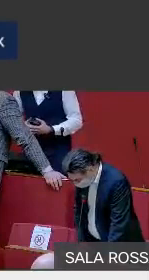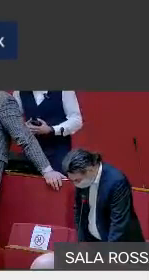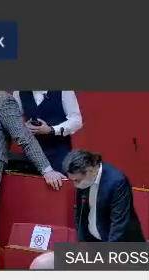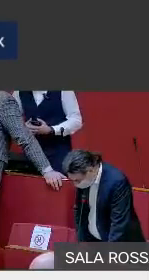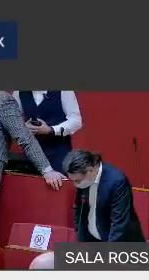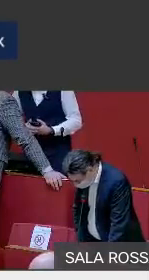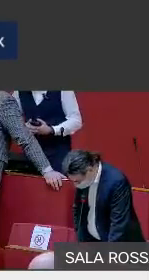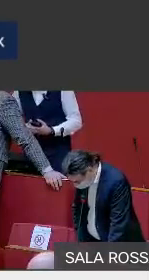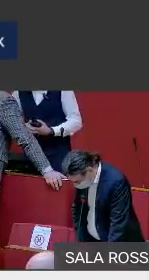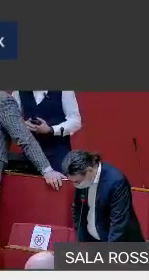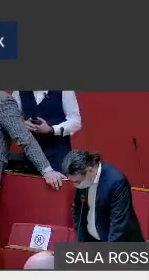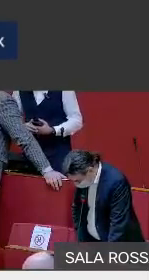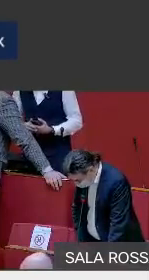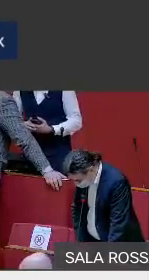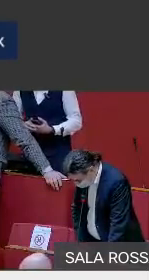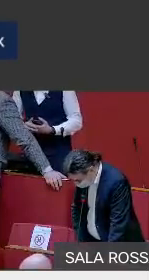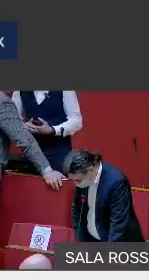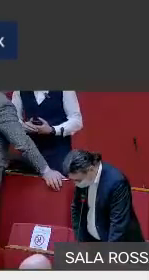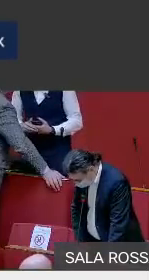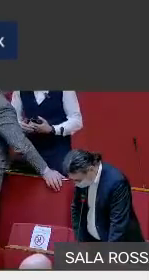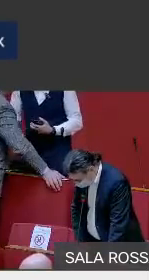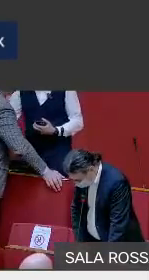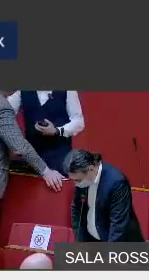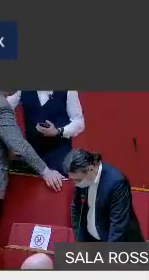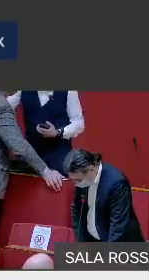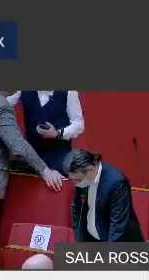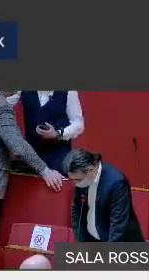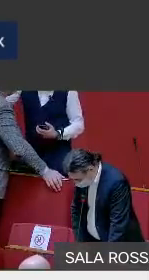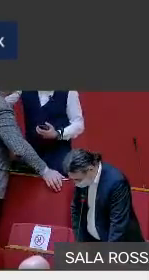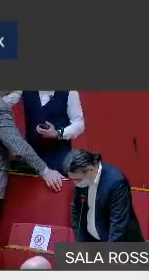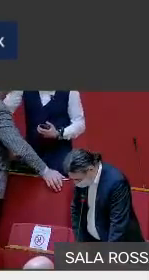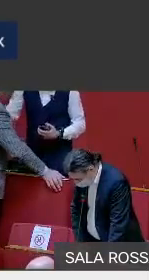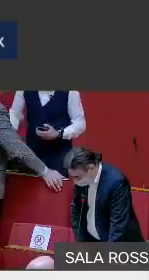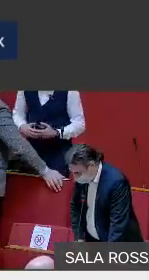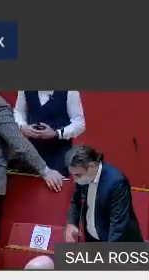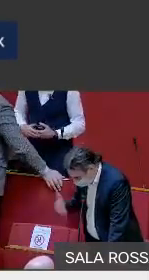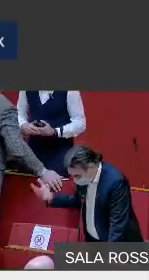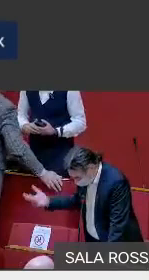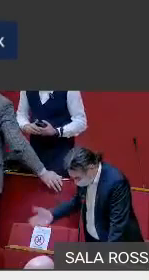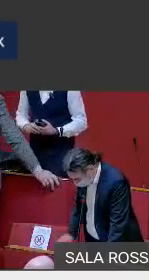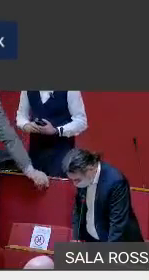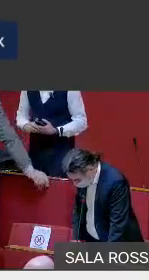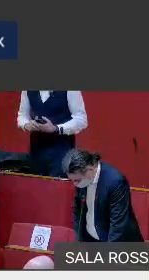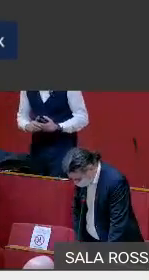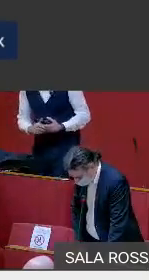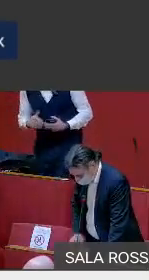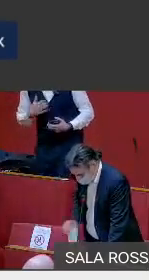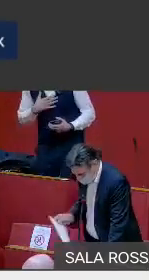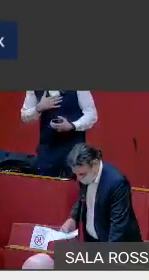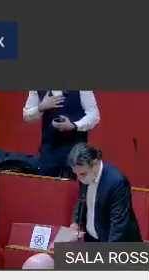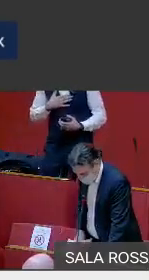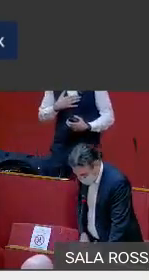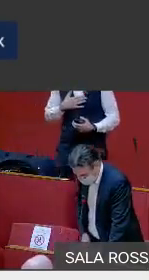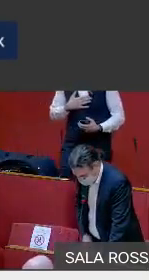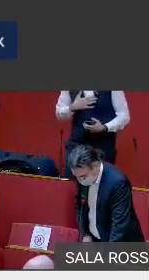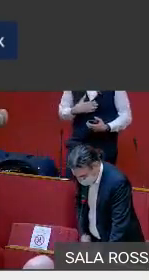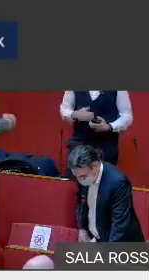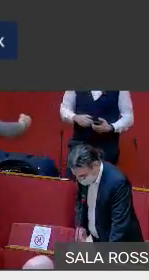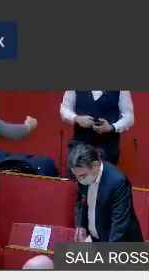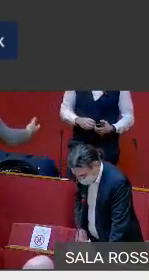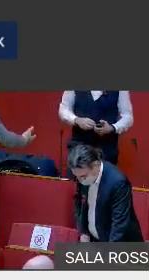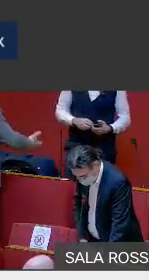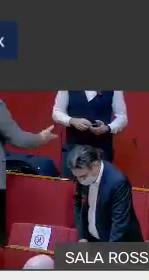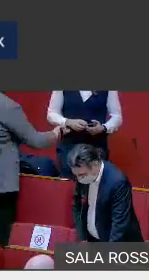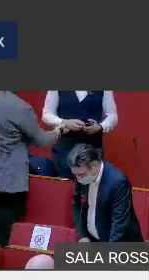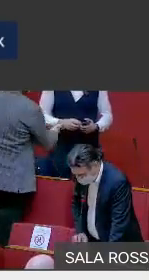esternalizzare cioè di dare il personale anche a questo ipotetico degli argento re per cui si chiede qui un'informativa